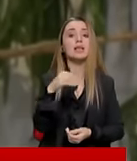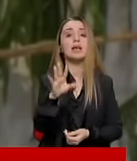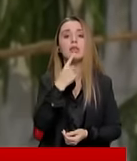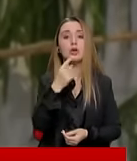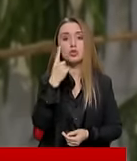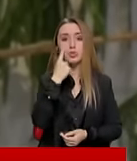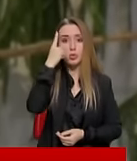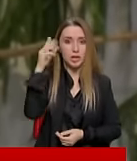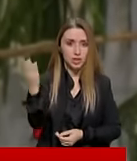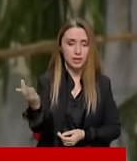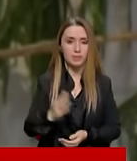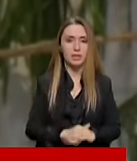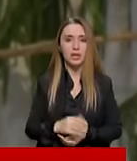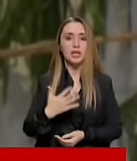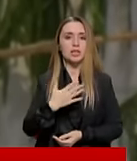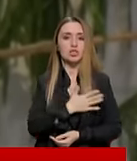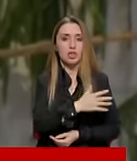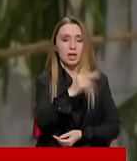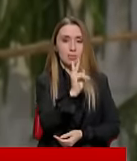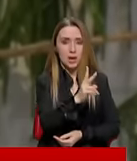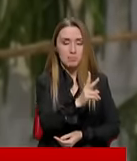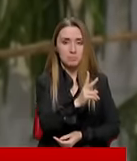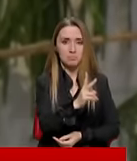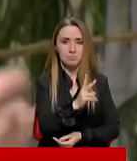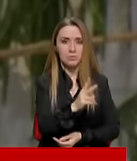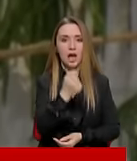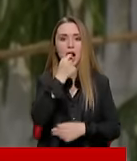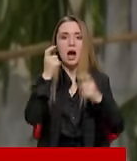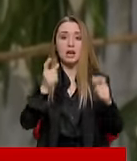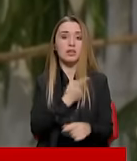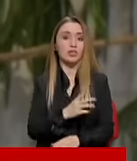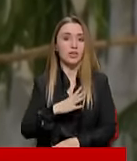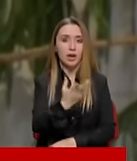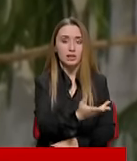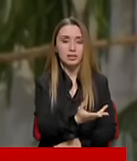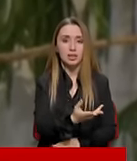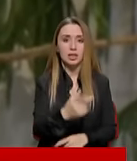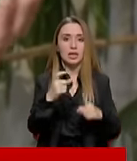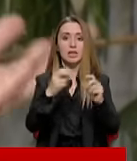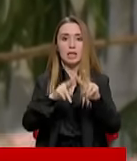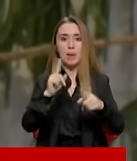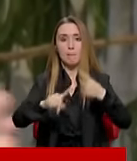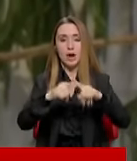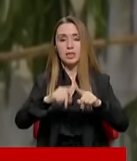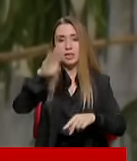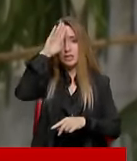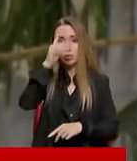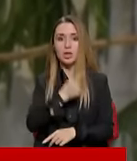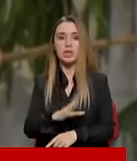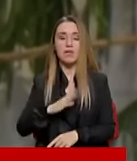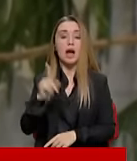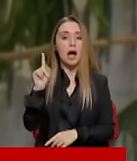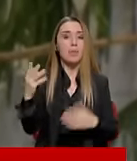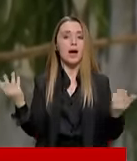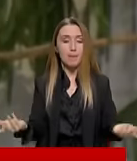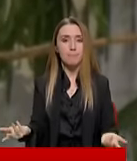diyor Cumhurbaşkanı Eee Cumhuriyet Halk Partisi işte Ankara'da adayı var E den Parti'nin İstanbul'da adayı var ama